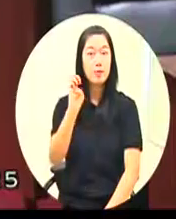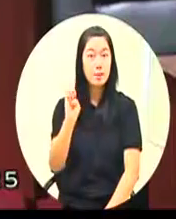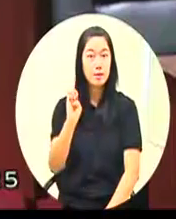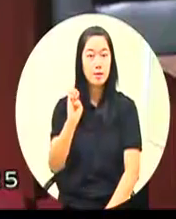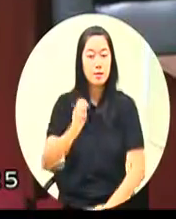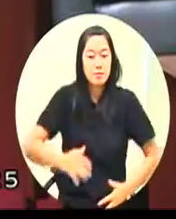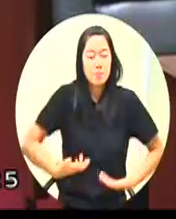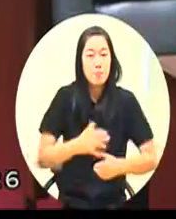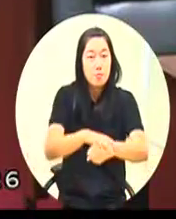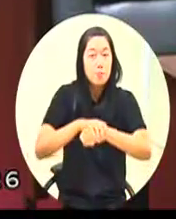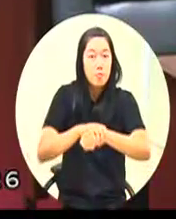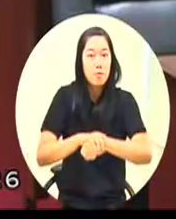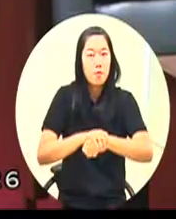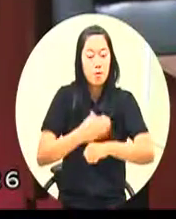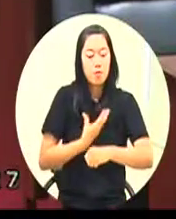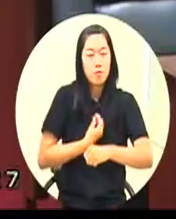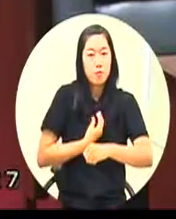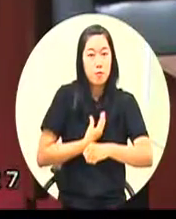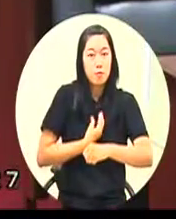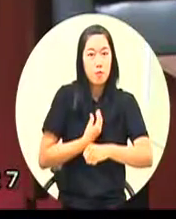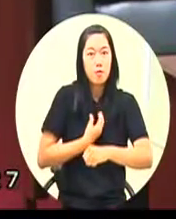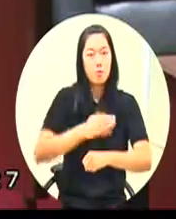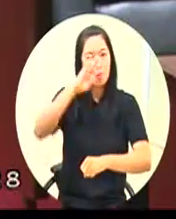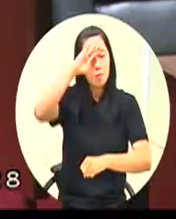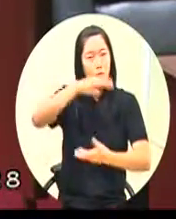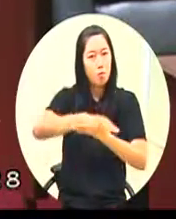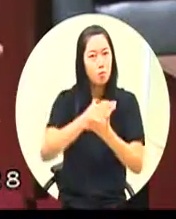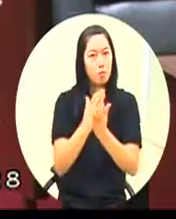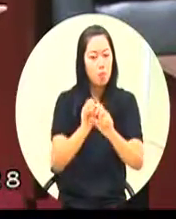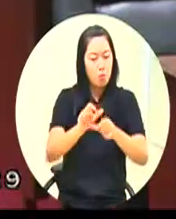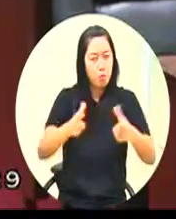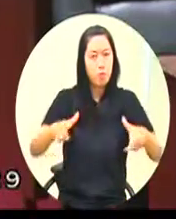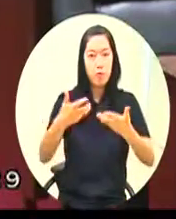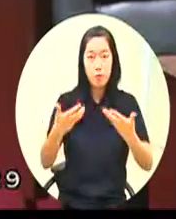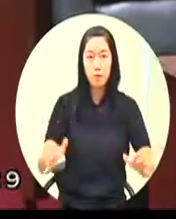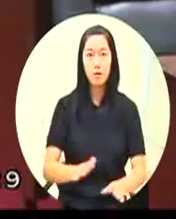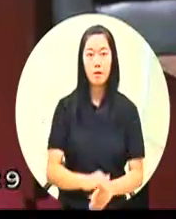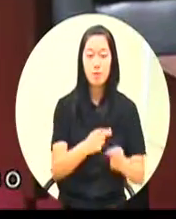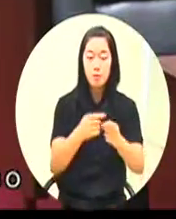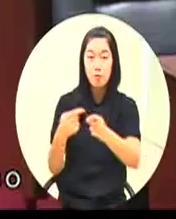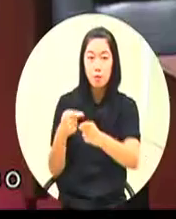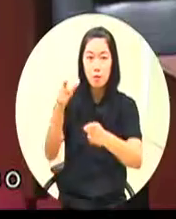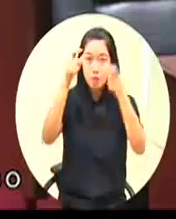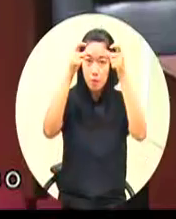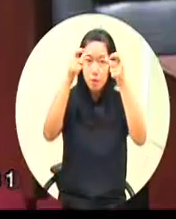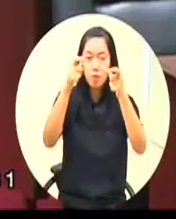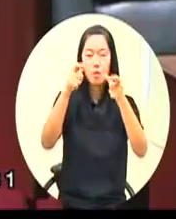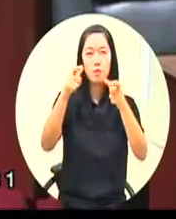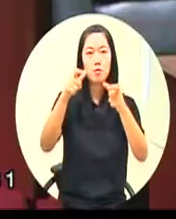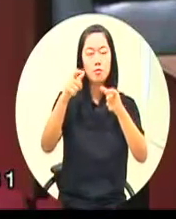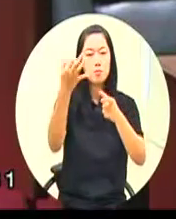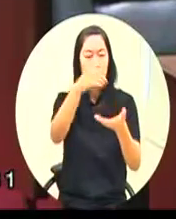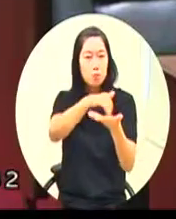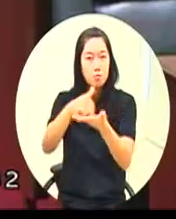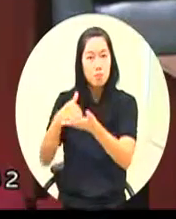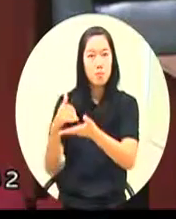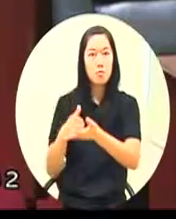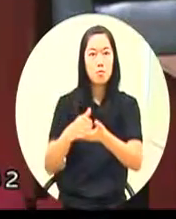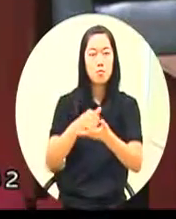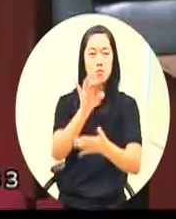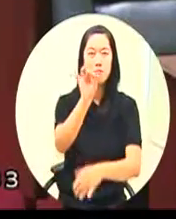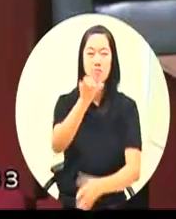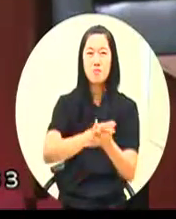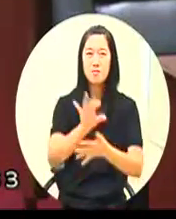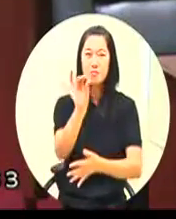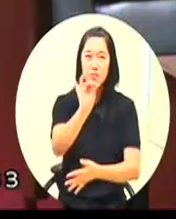在心脏血管相关的疾病很多啊，每年以高雄市来讲几乎都一两千个人以上因为突然的